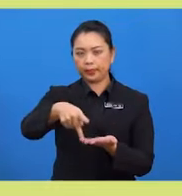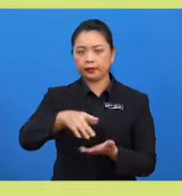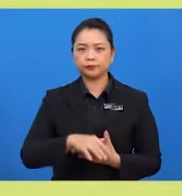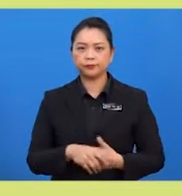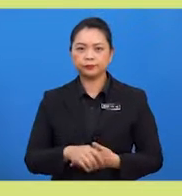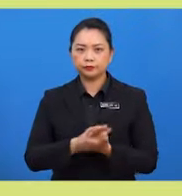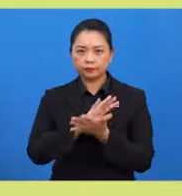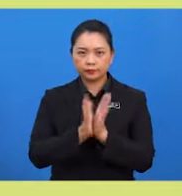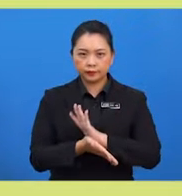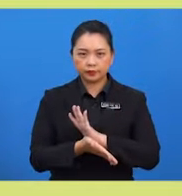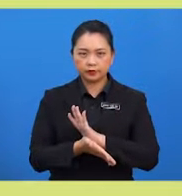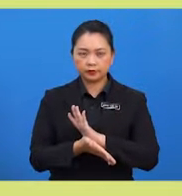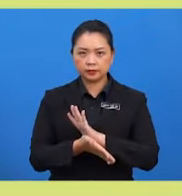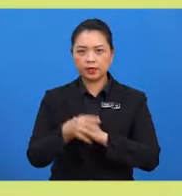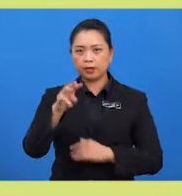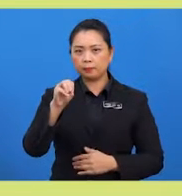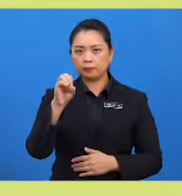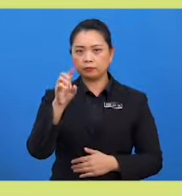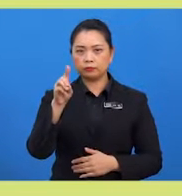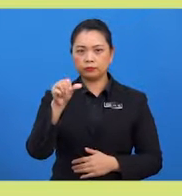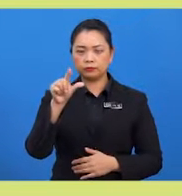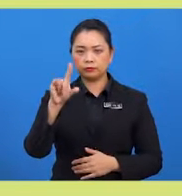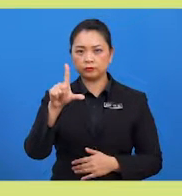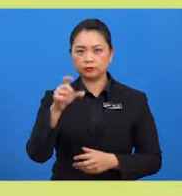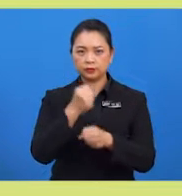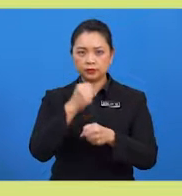RM16,240. Jadi, modal kerja ialah